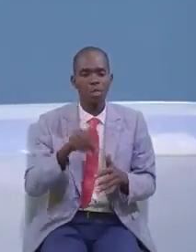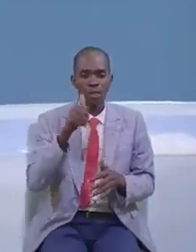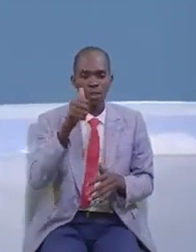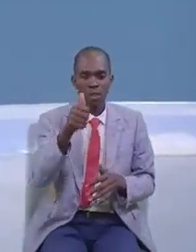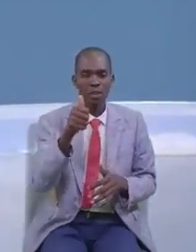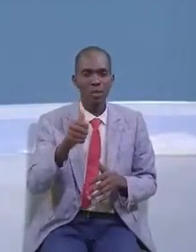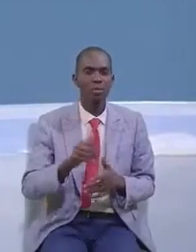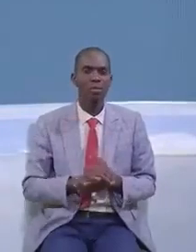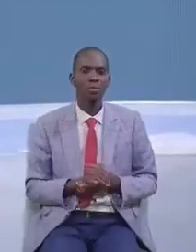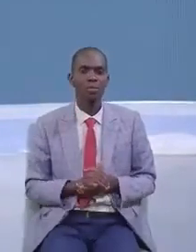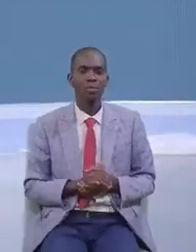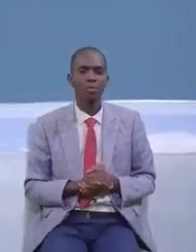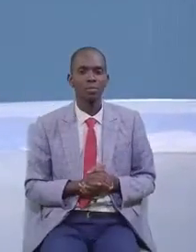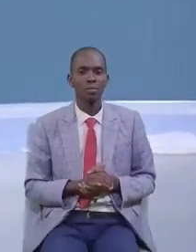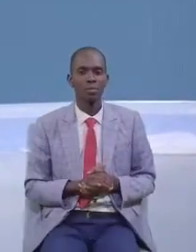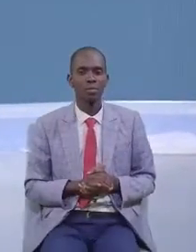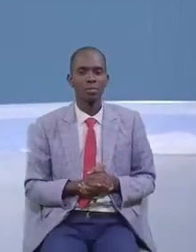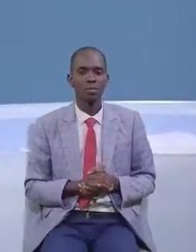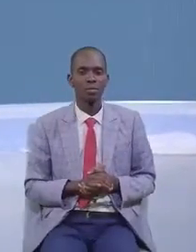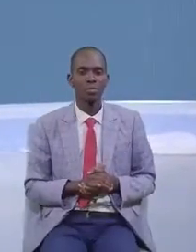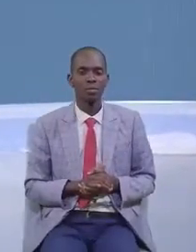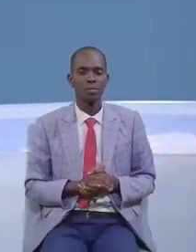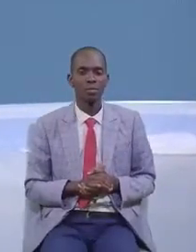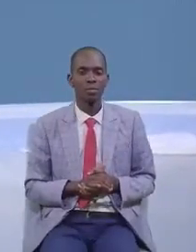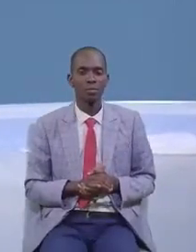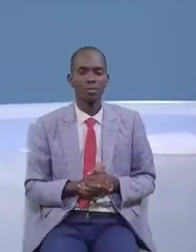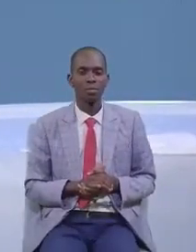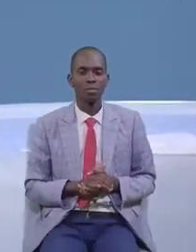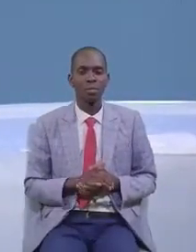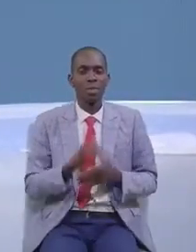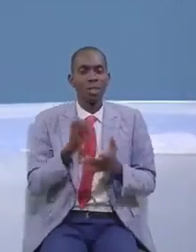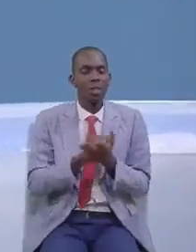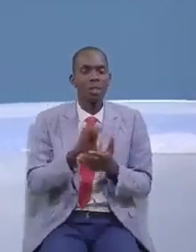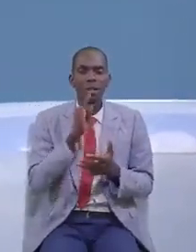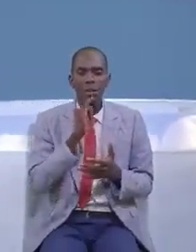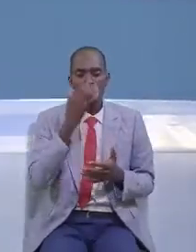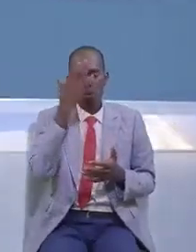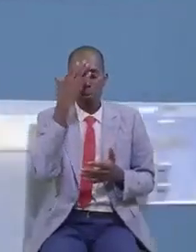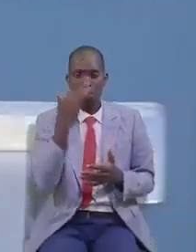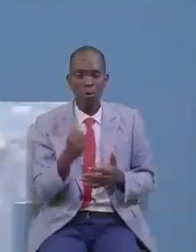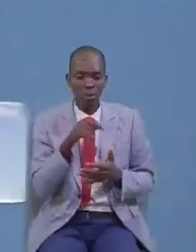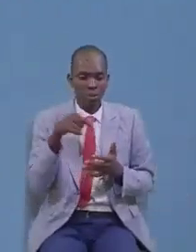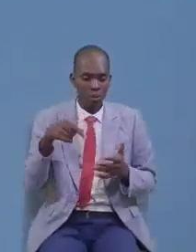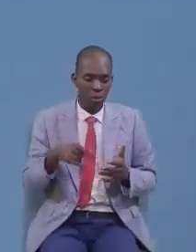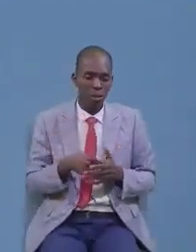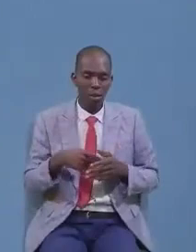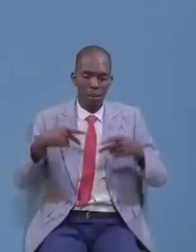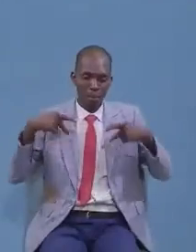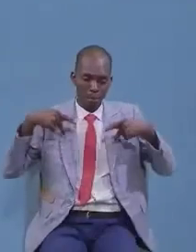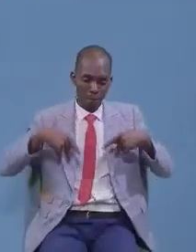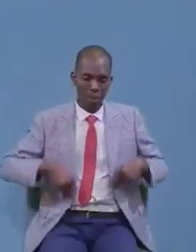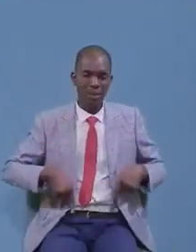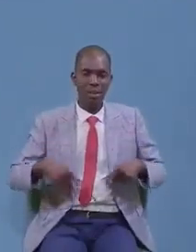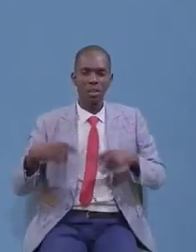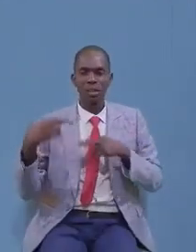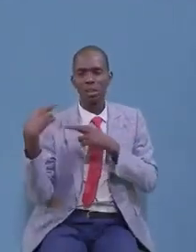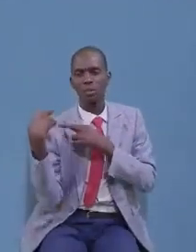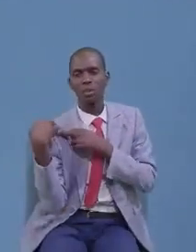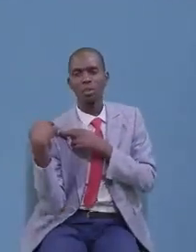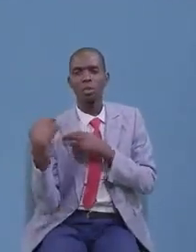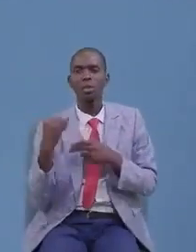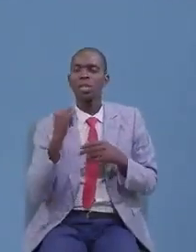మన ఆరోగ్యాన్ని మనము భద్రపరచుకుంటూ గమనికను కలిగి ఉండాలి. That's why this personal responsibility is